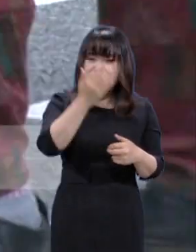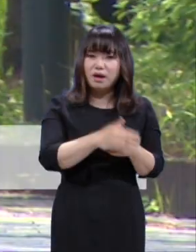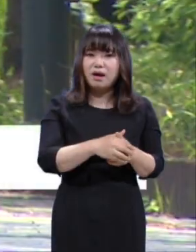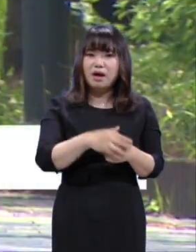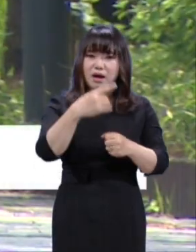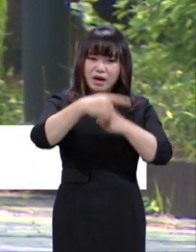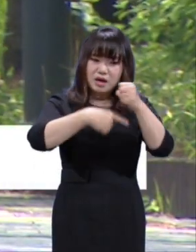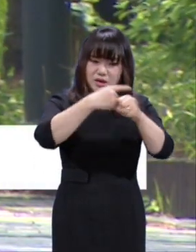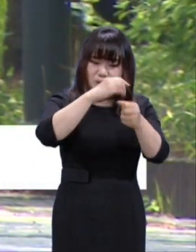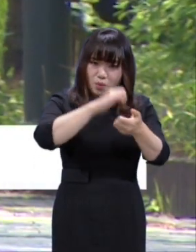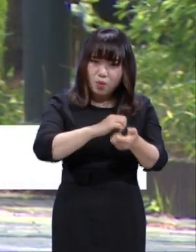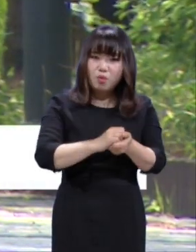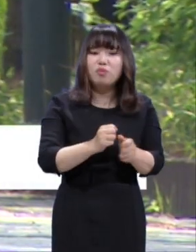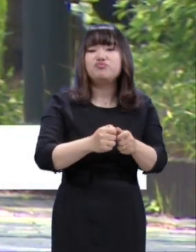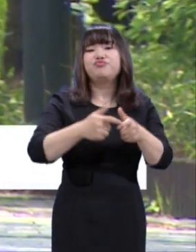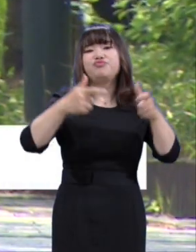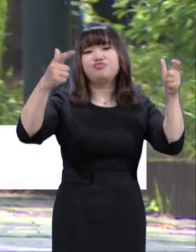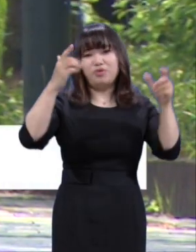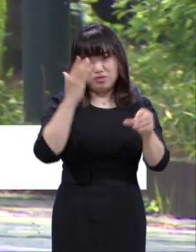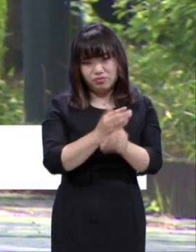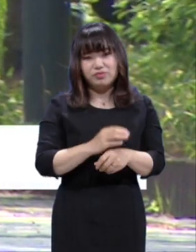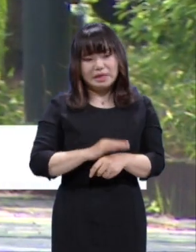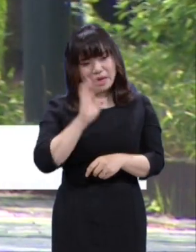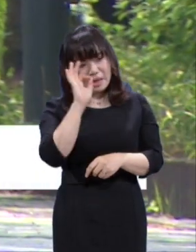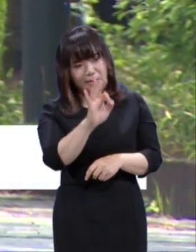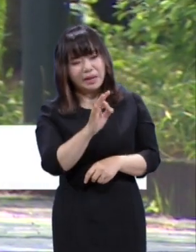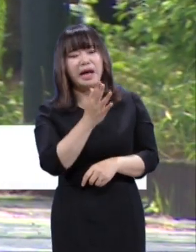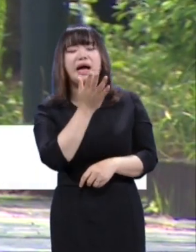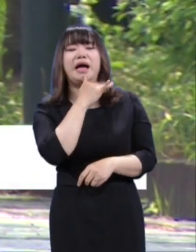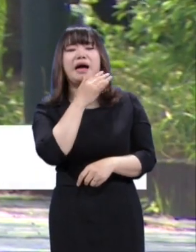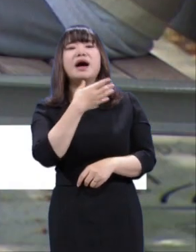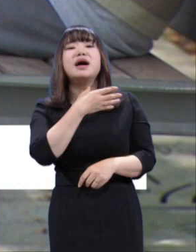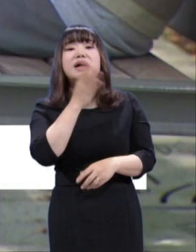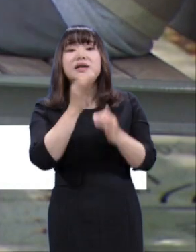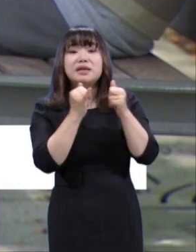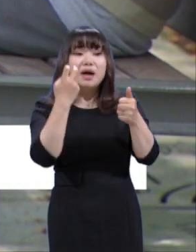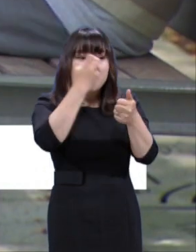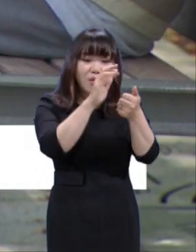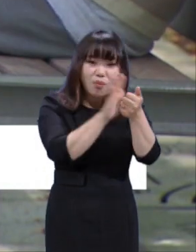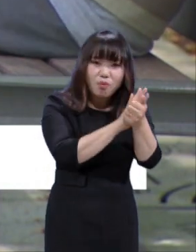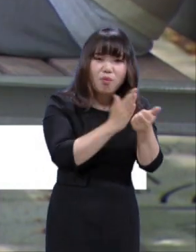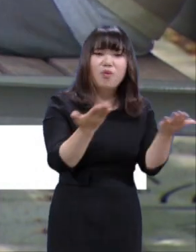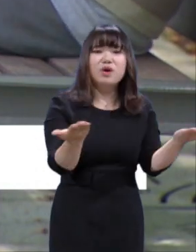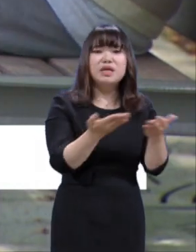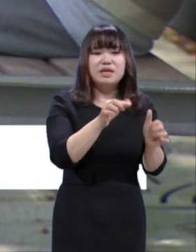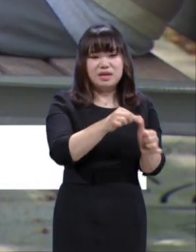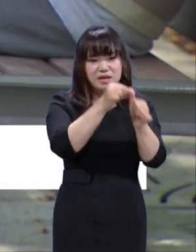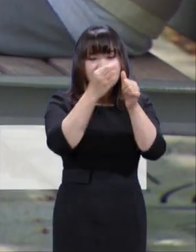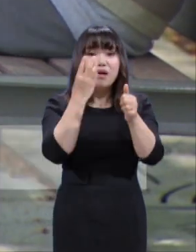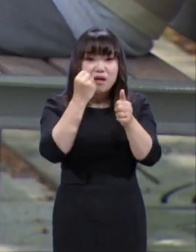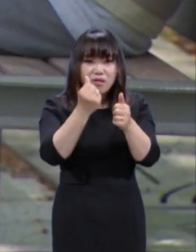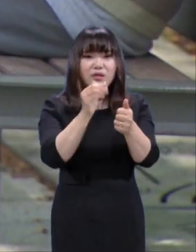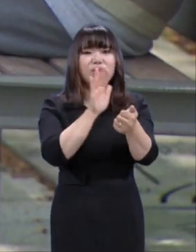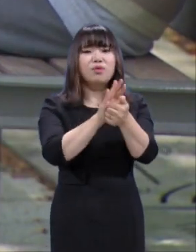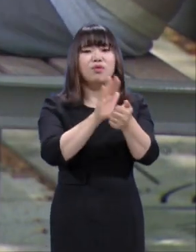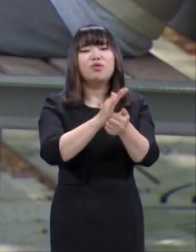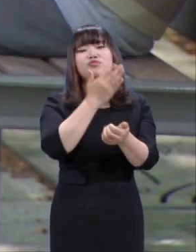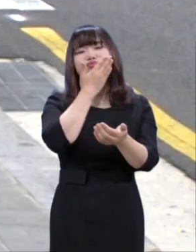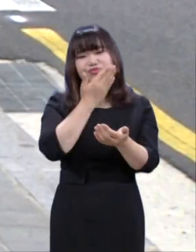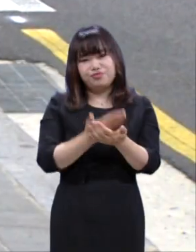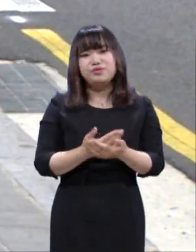해마다 꾸준히 늘고 있습니다. 그런 만큼 노인 돌봄과 일자리 등의 정책이 점점 더 중요해지고